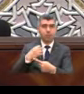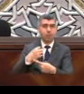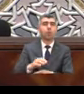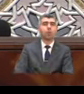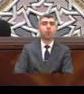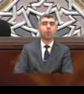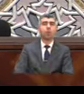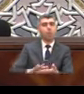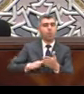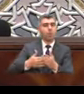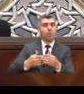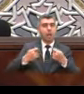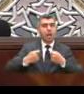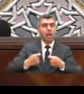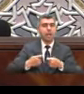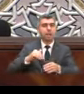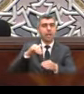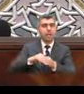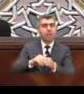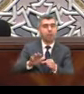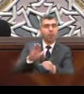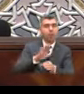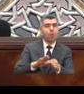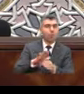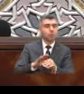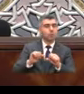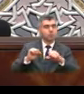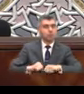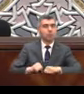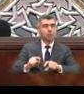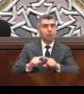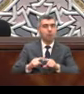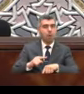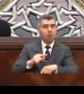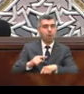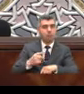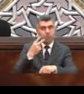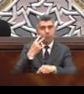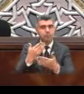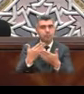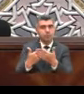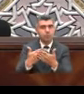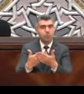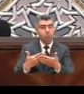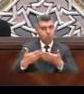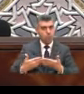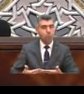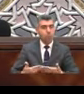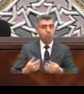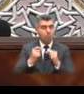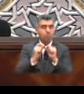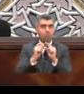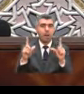مرارا وتكرارا وكل رؤساء الفرق عبروا على بأنه ما يمكنش الوضع يستمر بهذا الشكل. واليوم كيتبين في